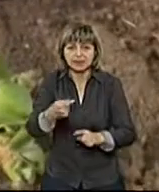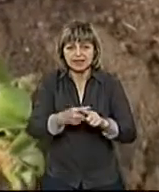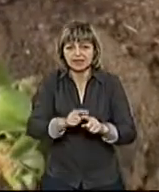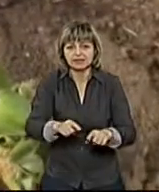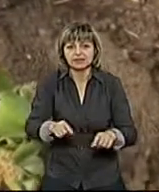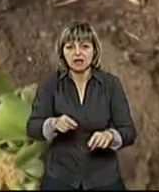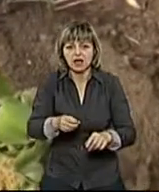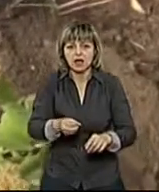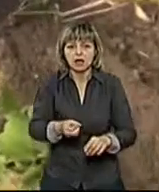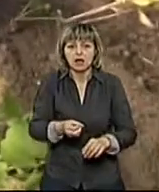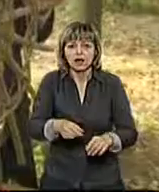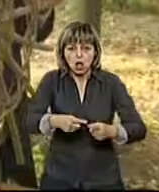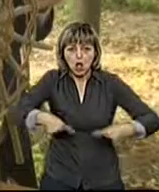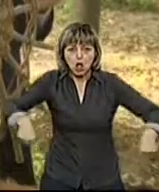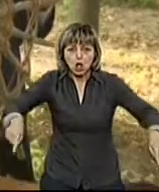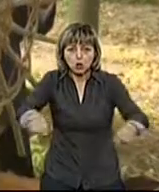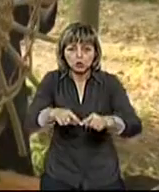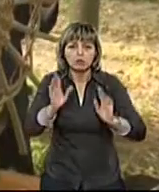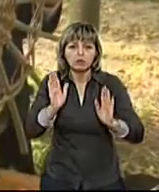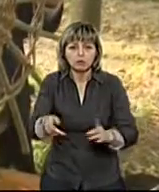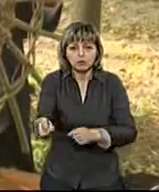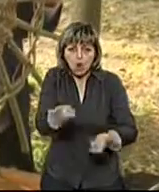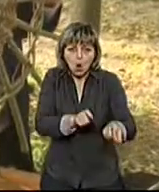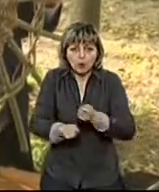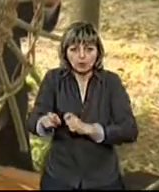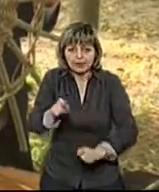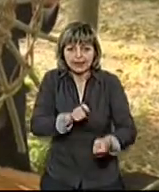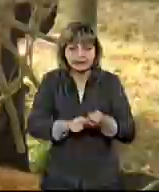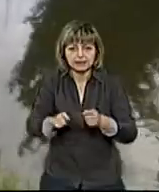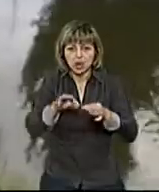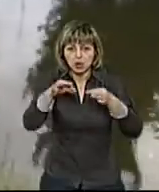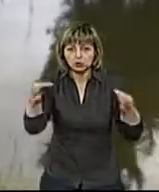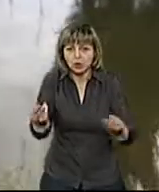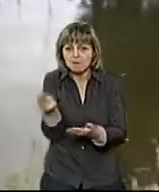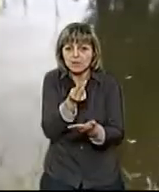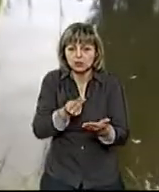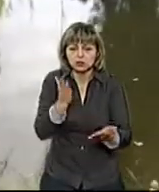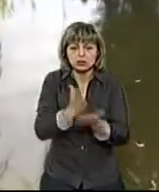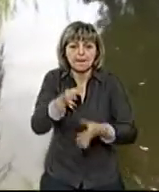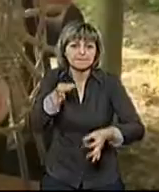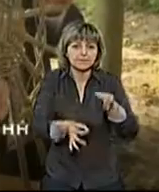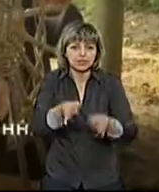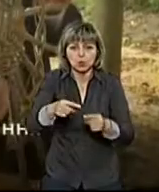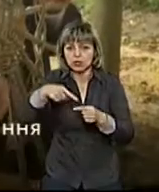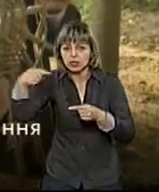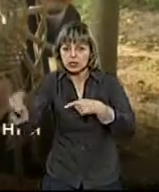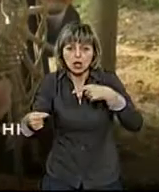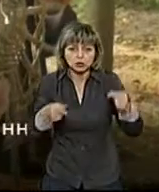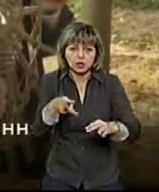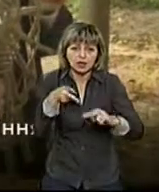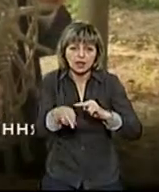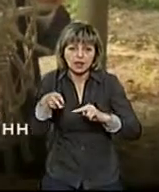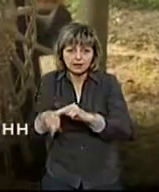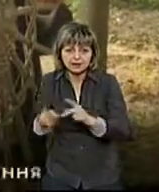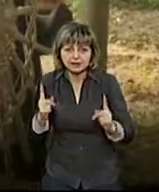буде оплетена відповідним малюнком лозою, Тут є природня лоза, просто тут нарізав її